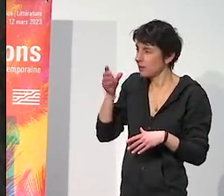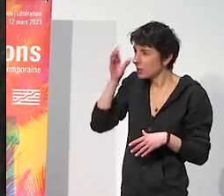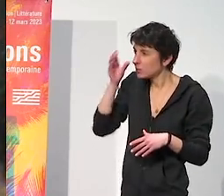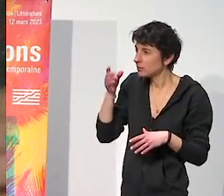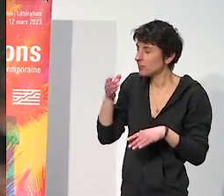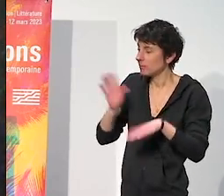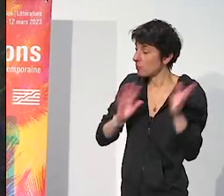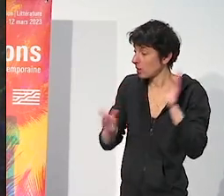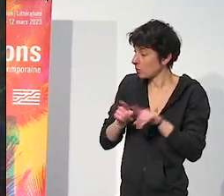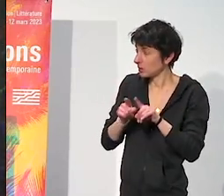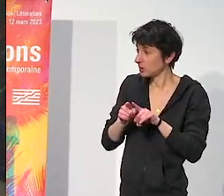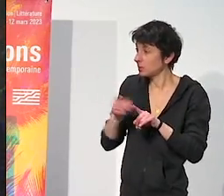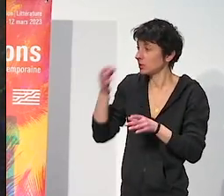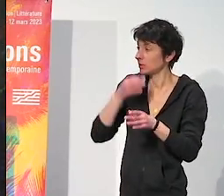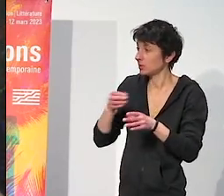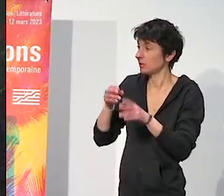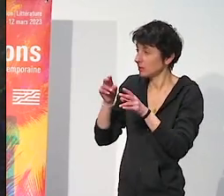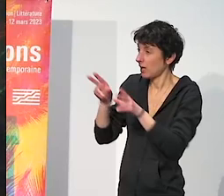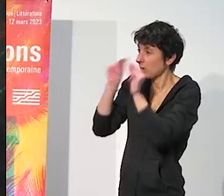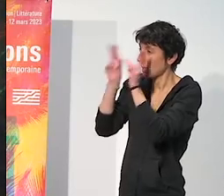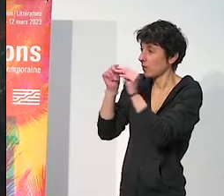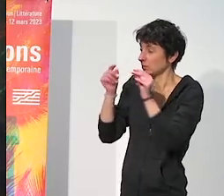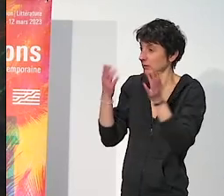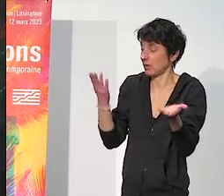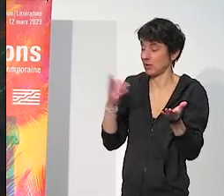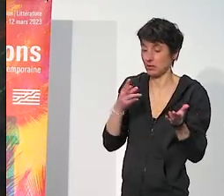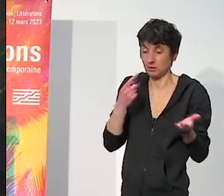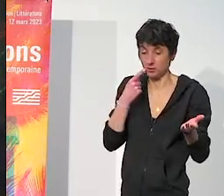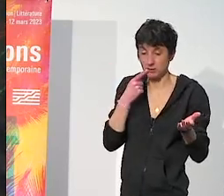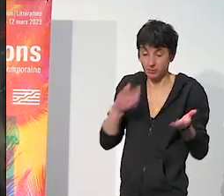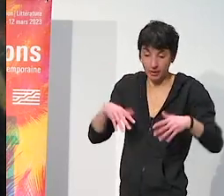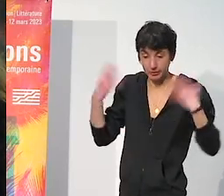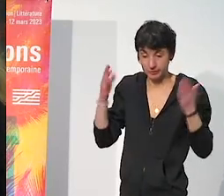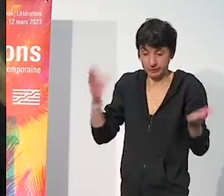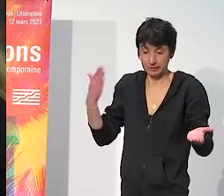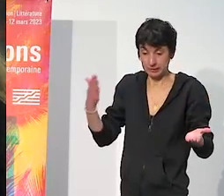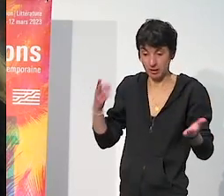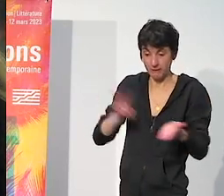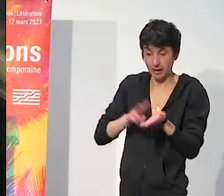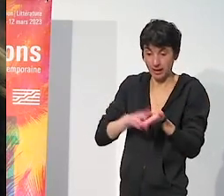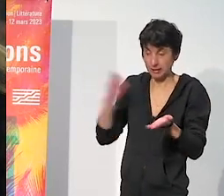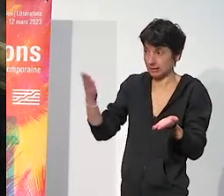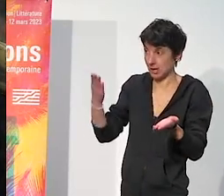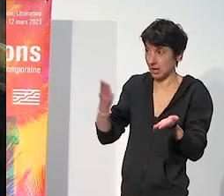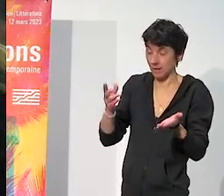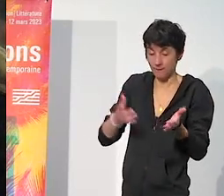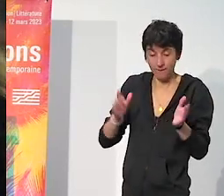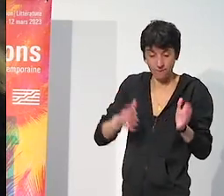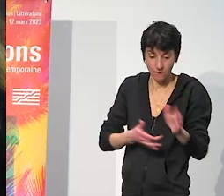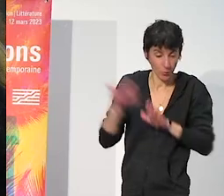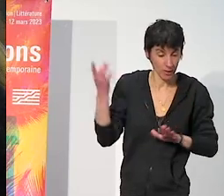et peut-être tellement que la judaïté se résumait à ça. C'est-à-dire que c'était vraiment quelque chose à fuir, parce